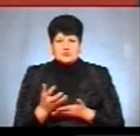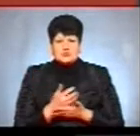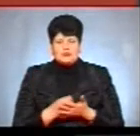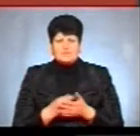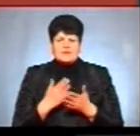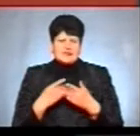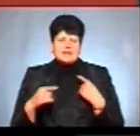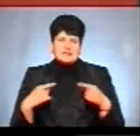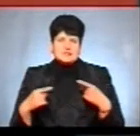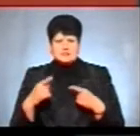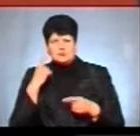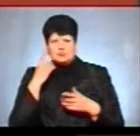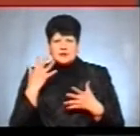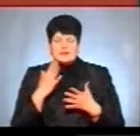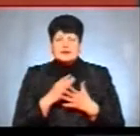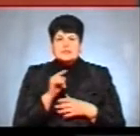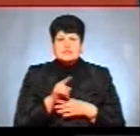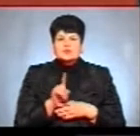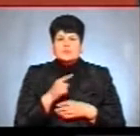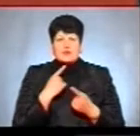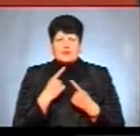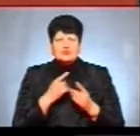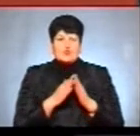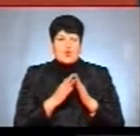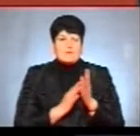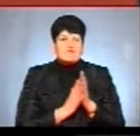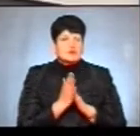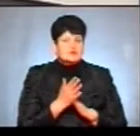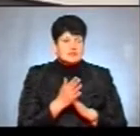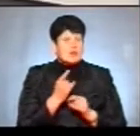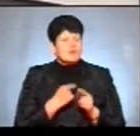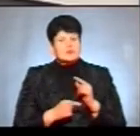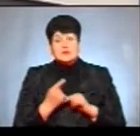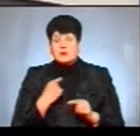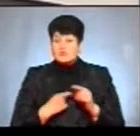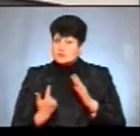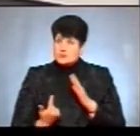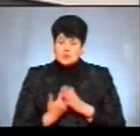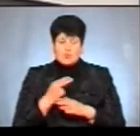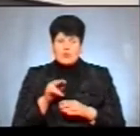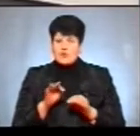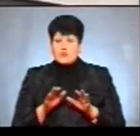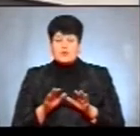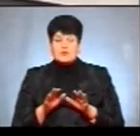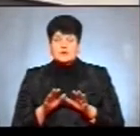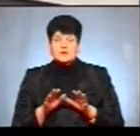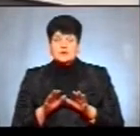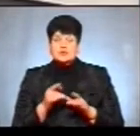є різні версії. Є і ті, що вони говорять, що вдома виростили. Хоча я вертаюся знов до закону про продаж червоної